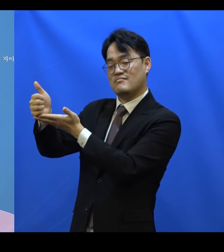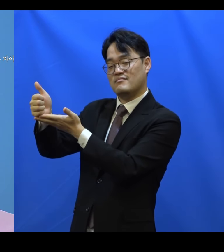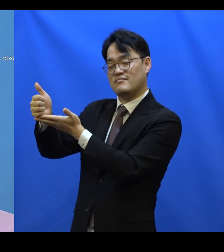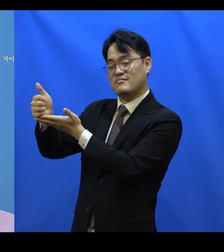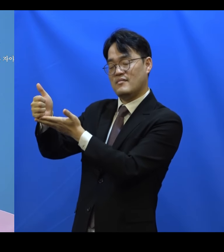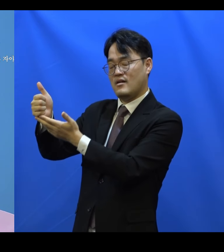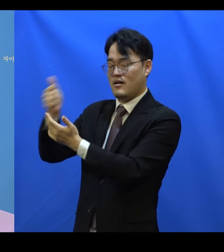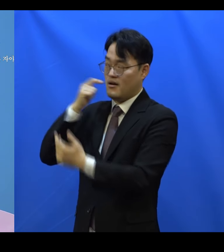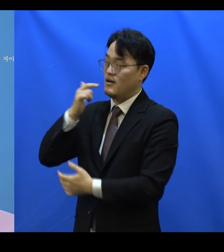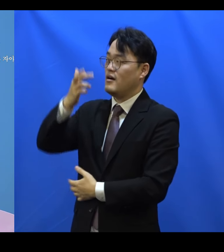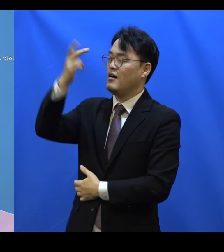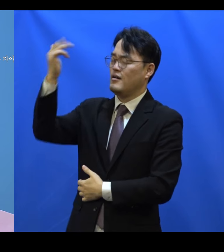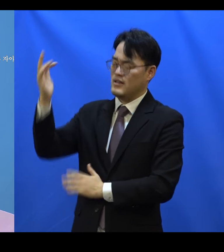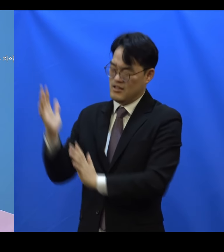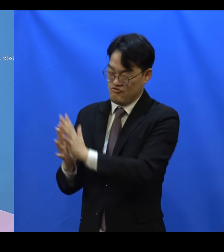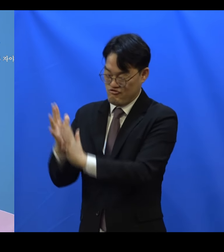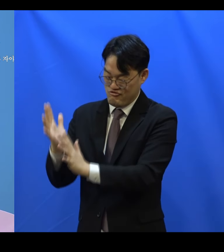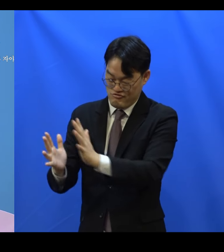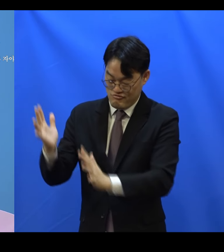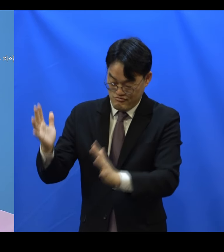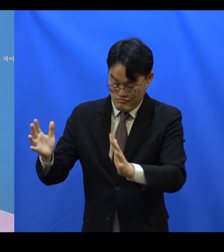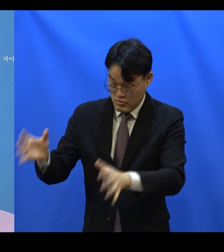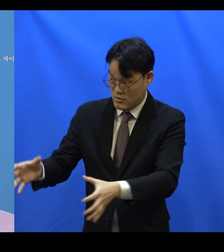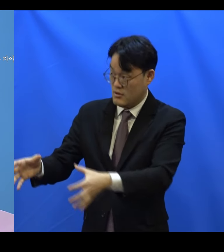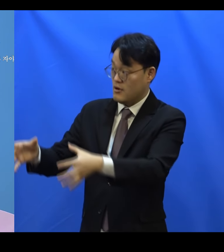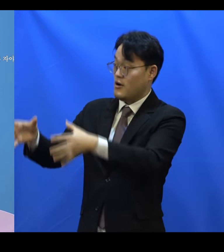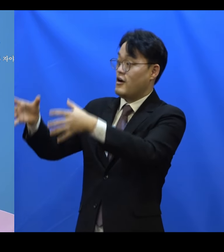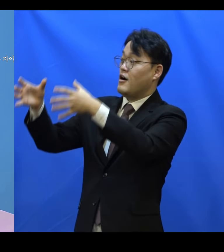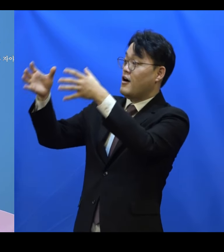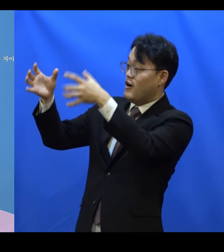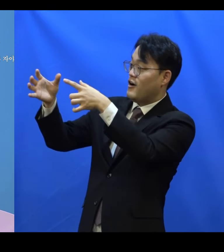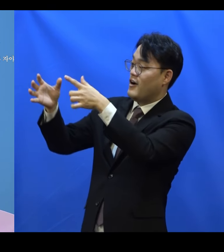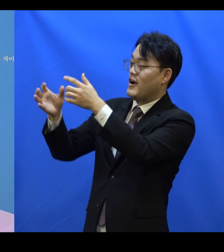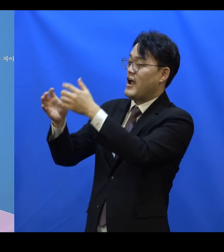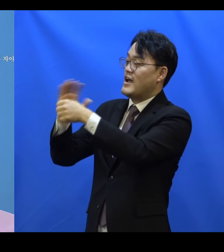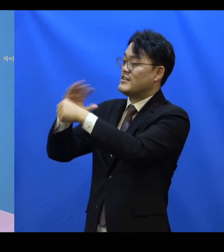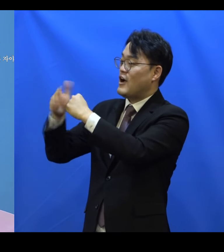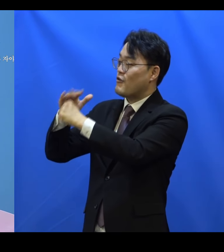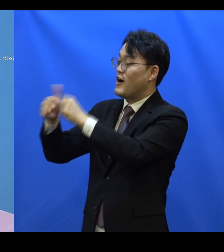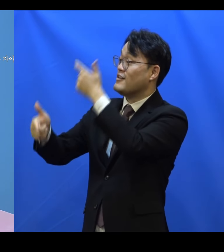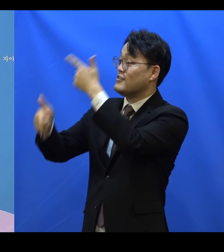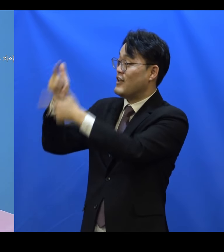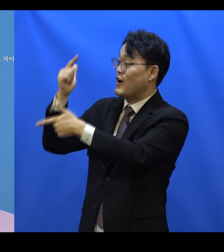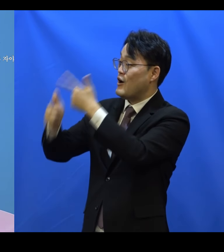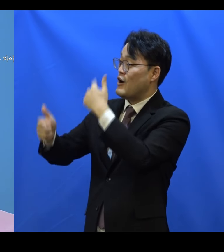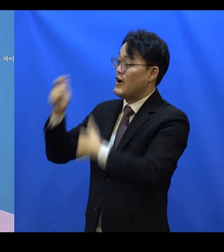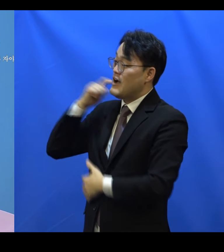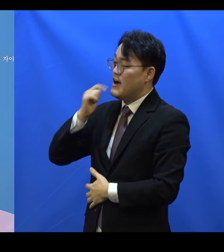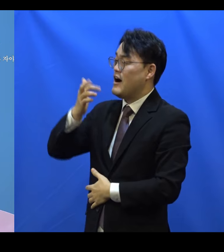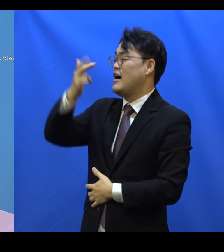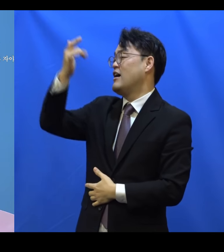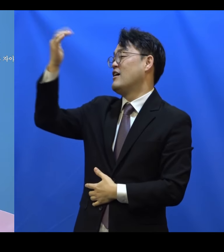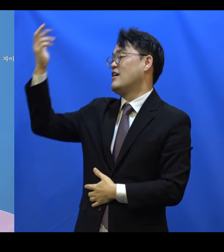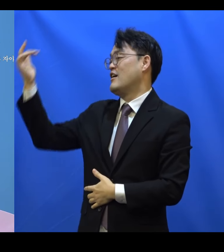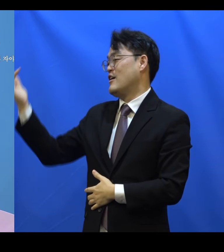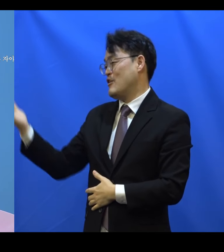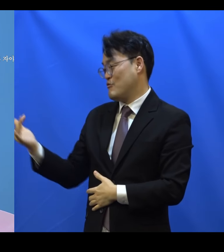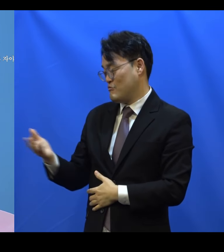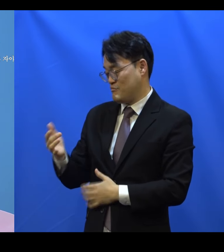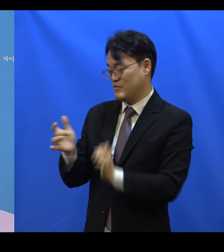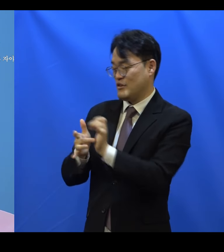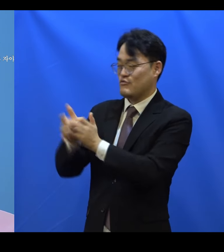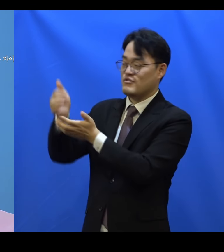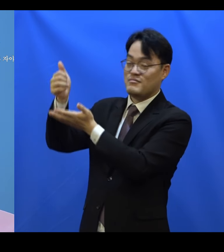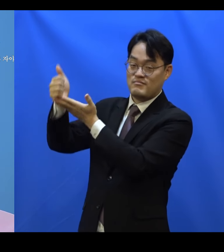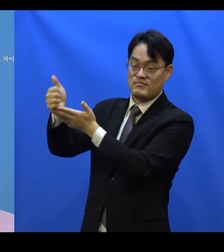세상의 아름다운 것보다 더 아름다우신 분이 그리스도이시다. 우리의 마음을 사로잡기에 충분하신 분이다. 그리스도의